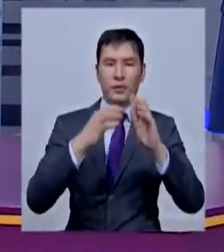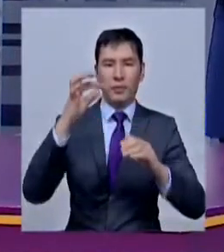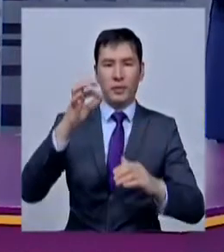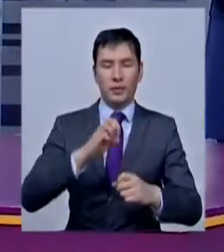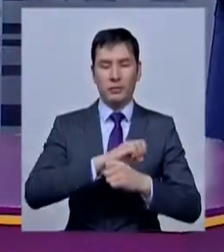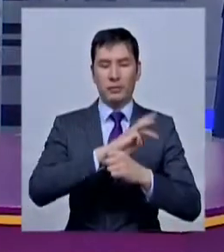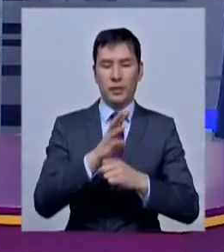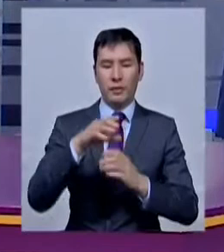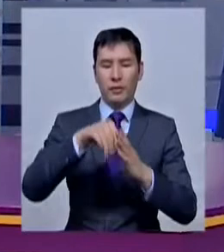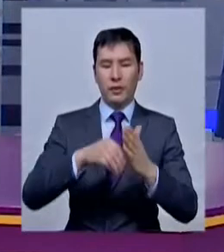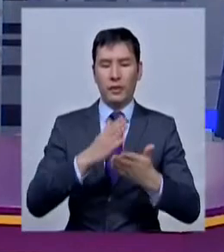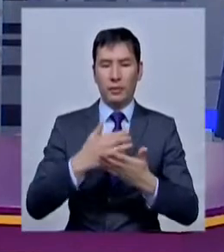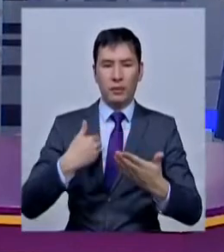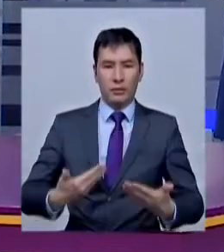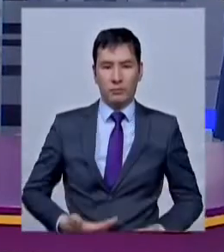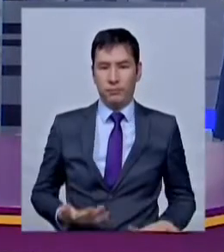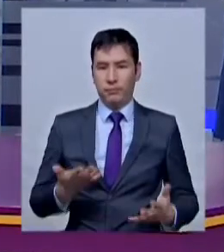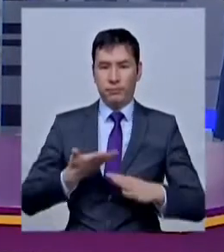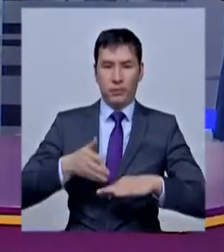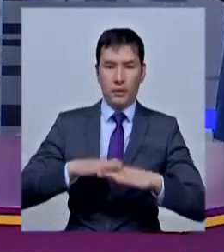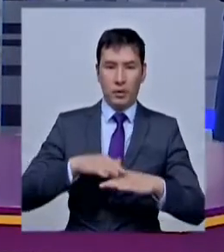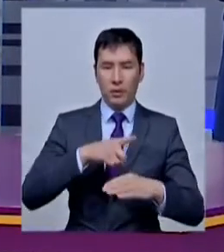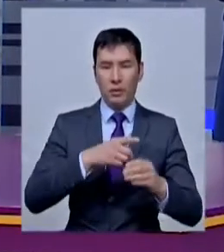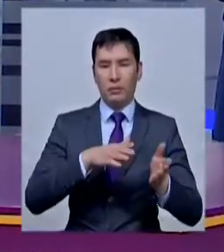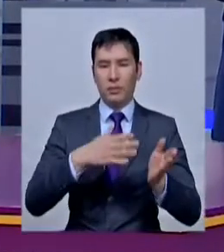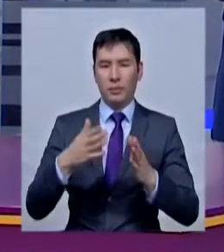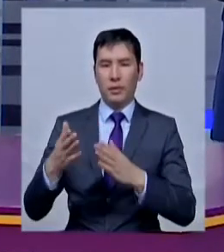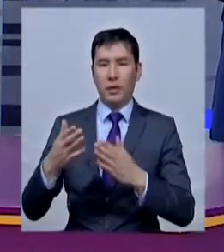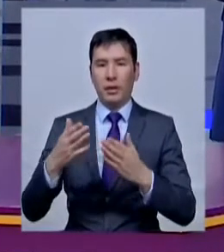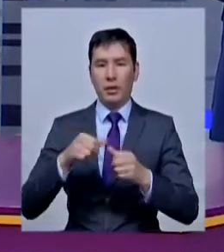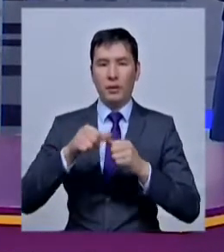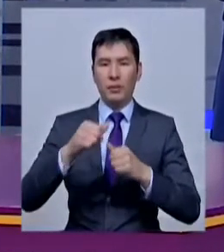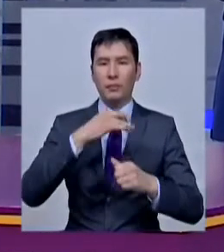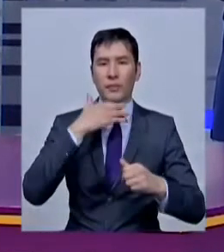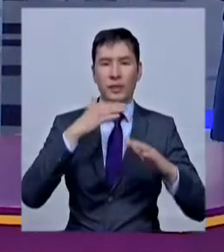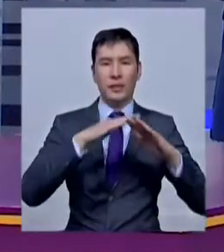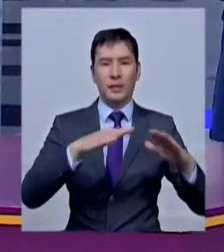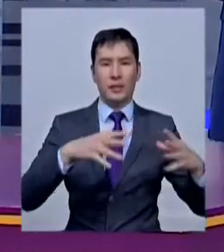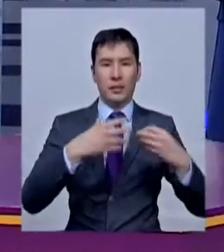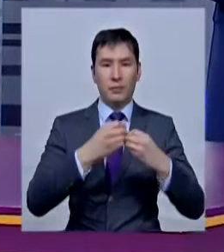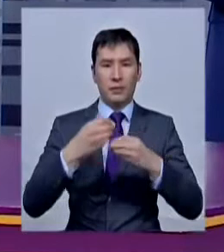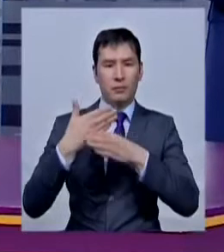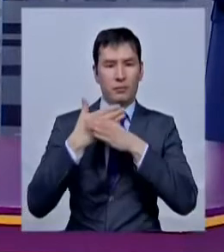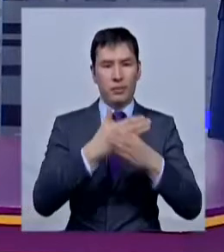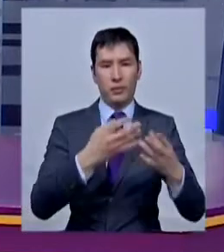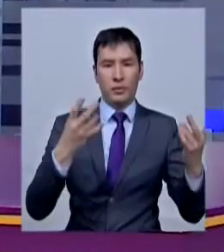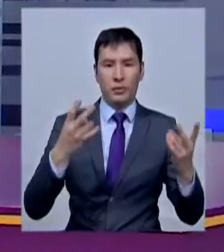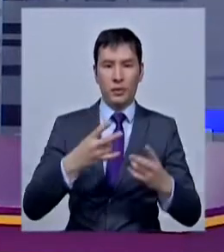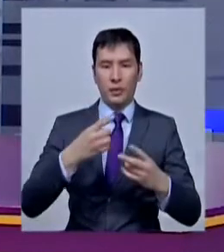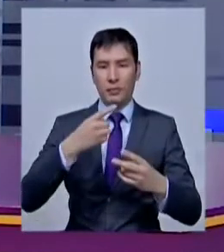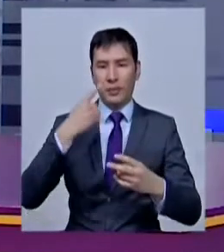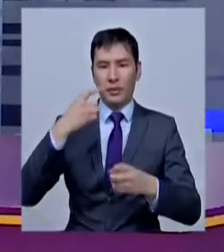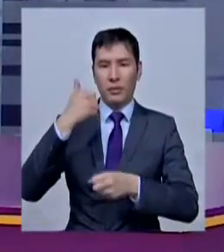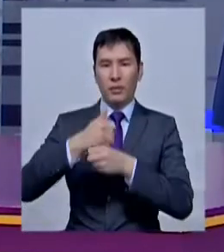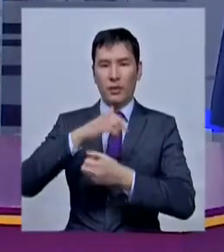жағдайы төмен болғандықтан бұл мәселені кейінге қалдырып жүрген еді. Әсіресе көп балалы жанұяларға көмек көрсету үшін былтыр қала